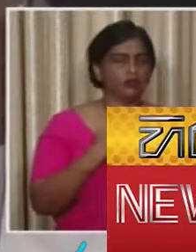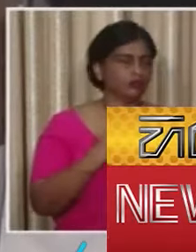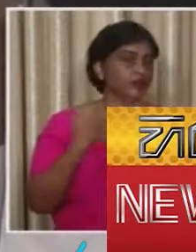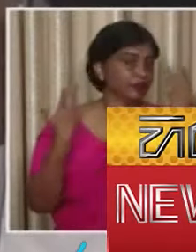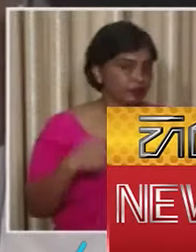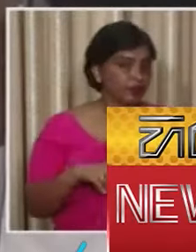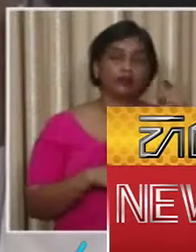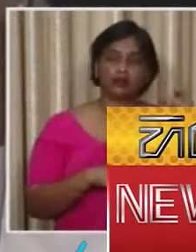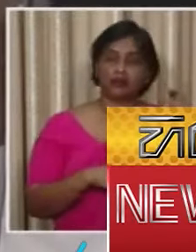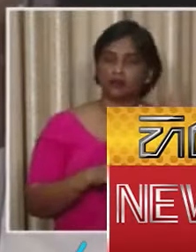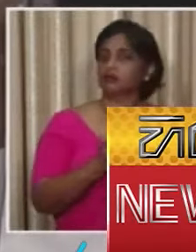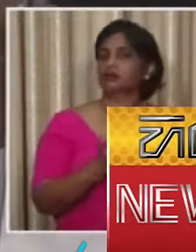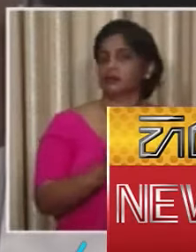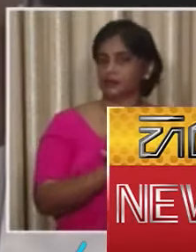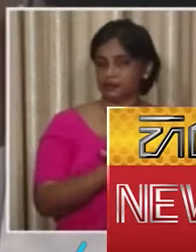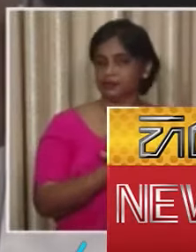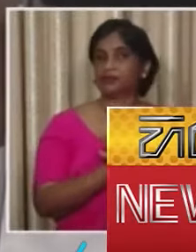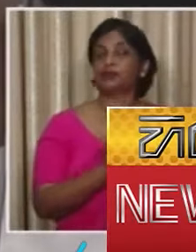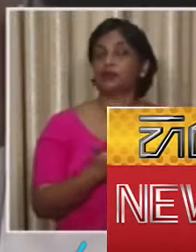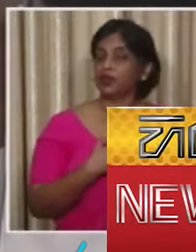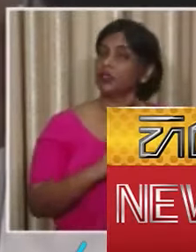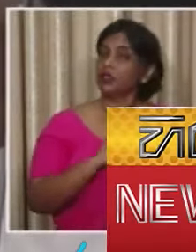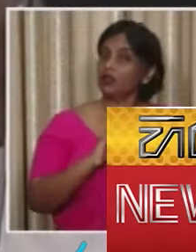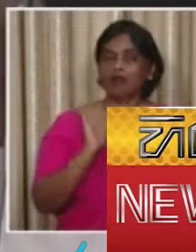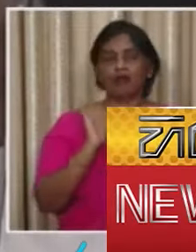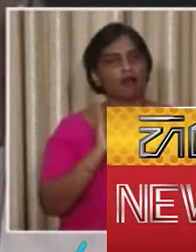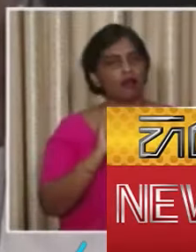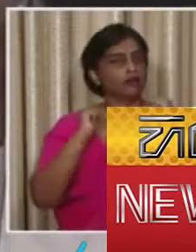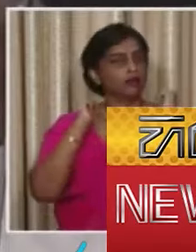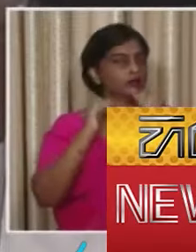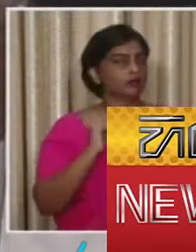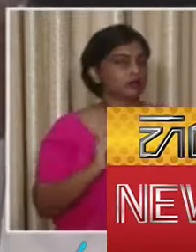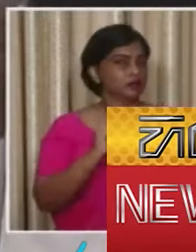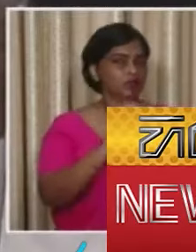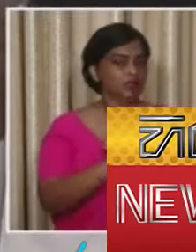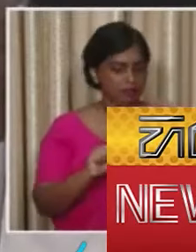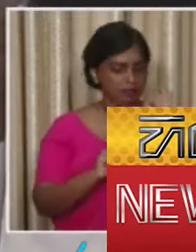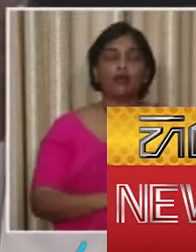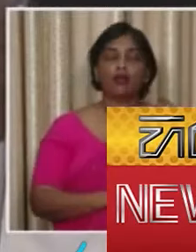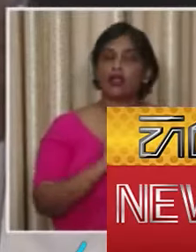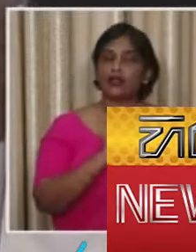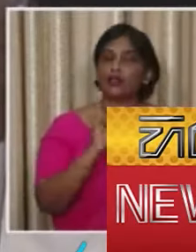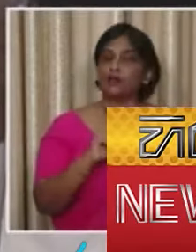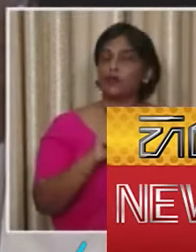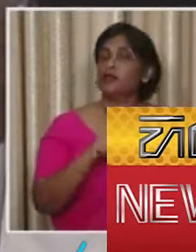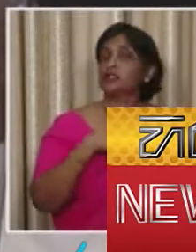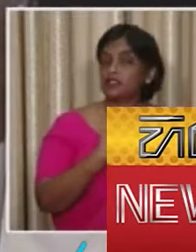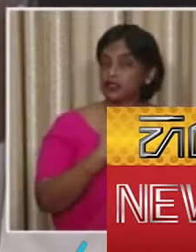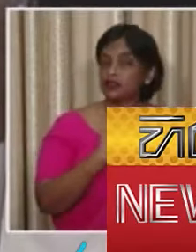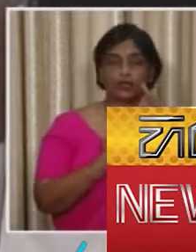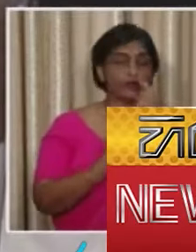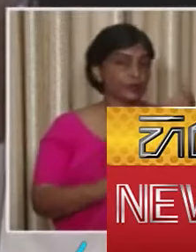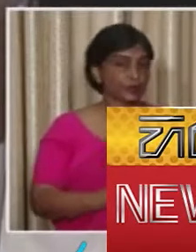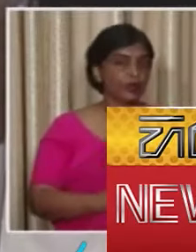පසු ඔවුන් මේ තීරණය ගන්නවා. අපේ රටේ ණය තිරසර භාවයක් නොමැති බව IMF සංවිධානය අපට